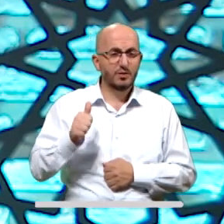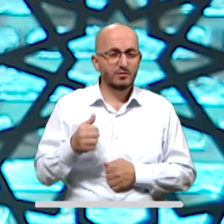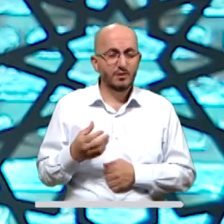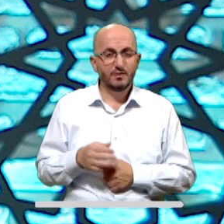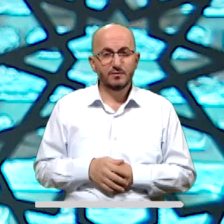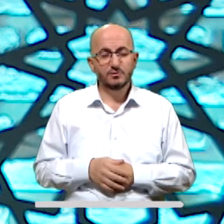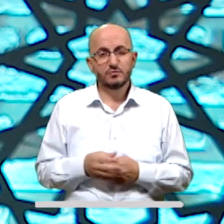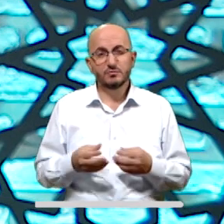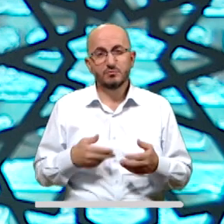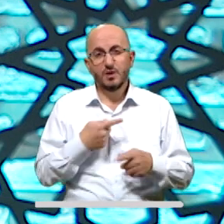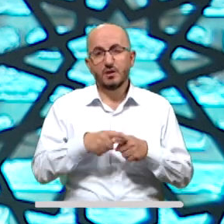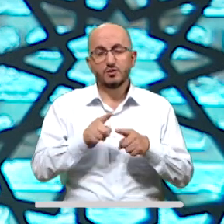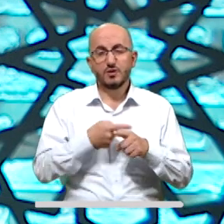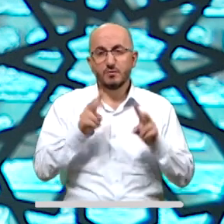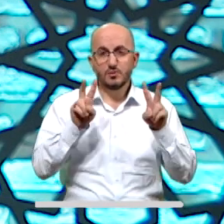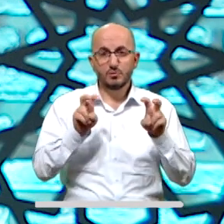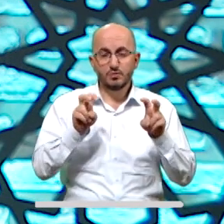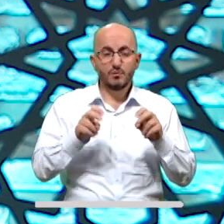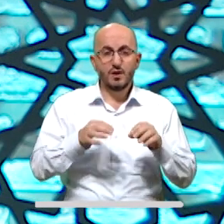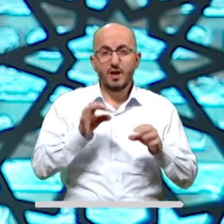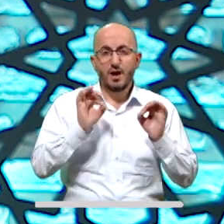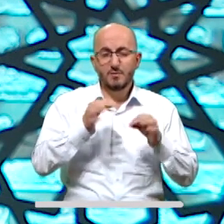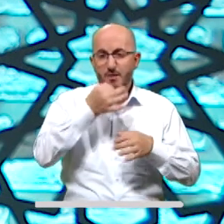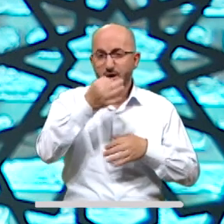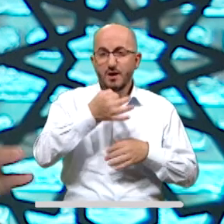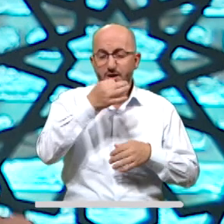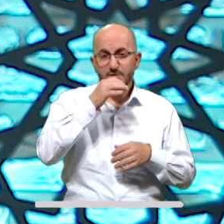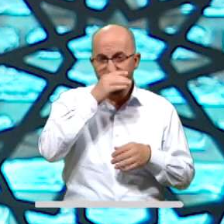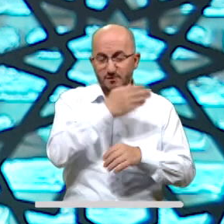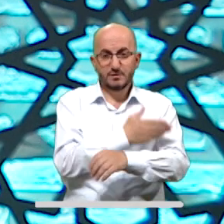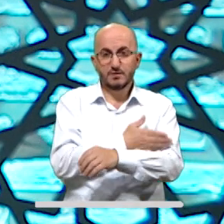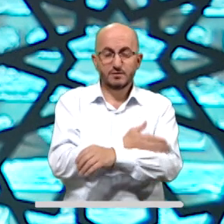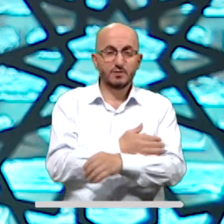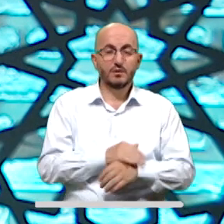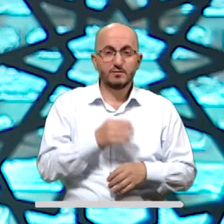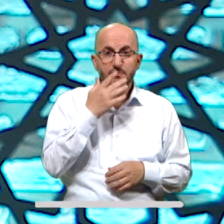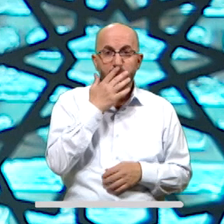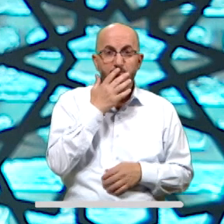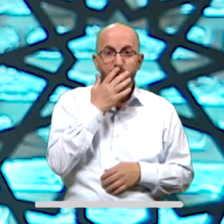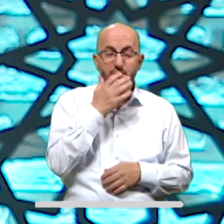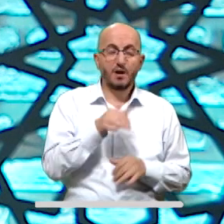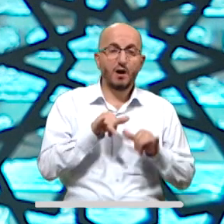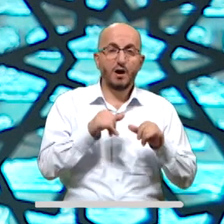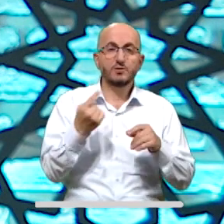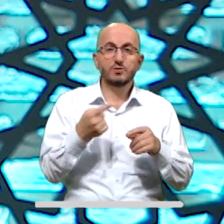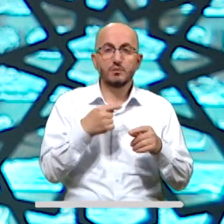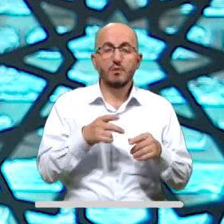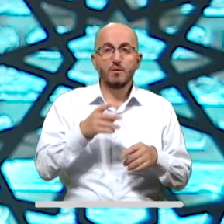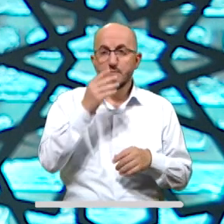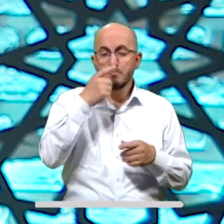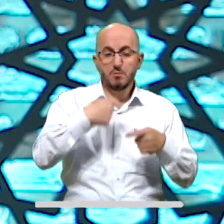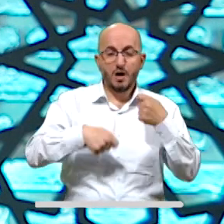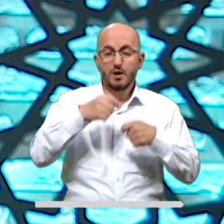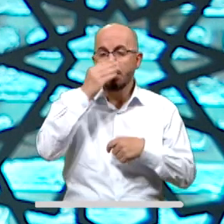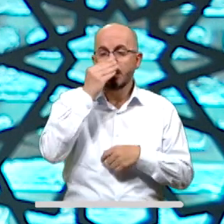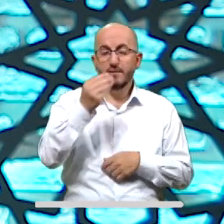sıkça paylaşılan bir mesele var. Hem haberlerde hem de vatandaş nezdinde bir kamuoyu aynı şeyi tartışıyor. Promosyon bu